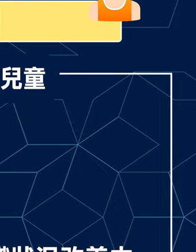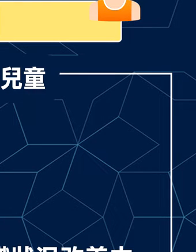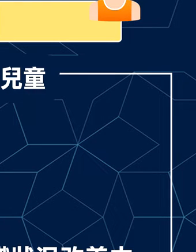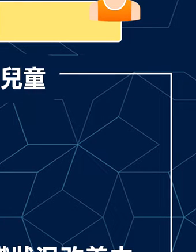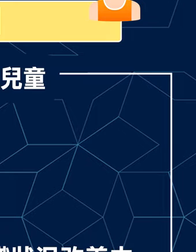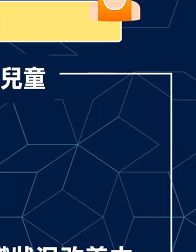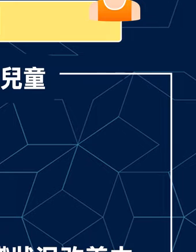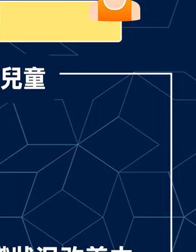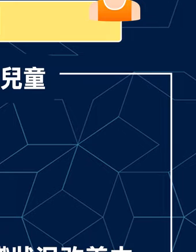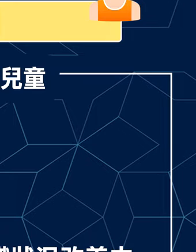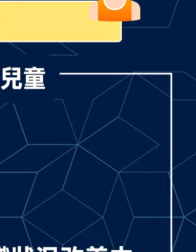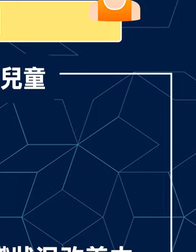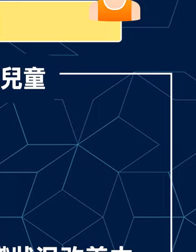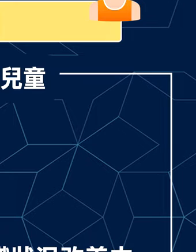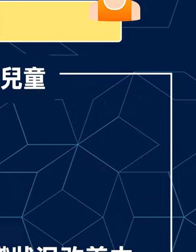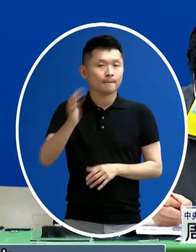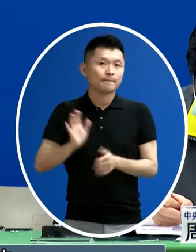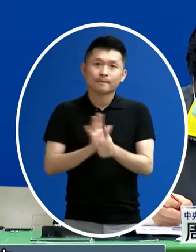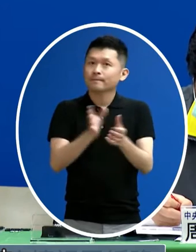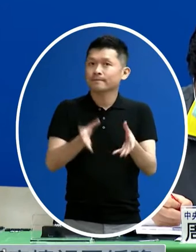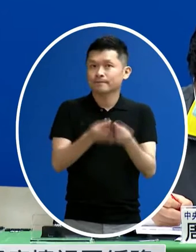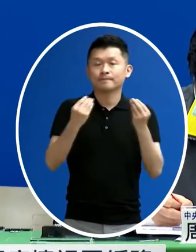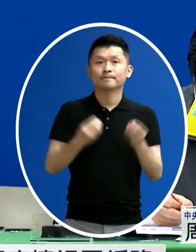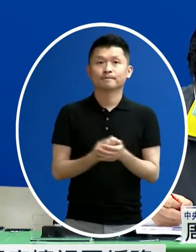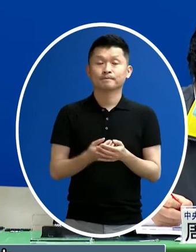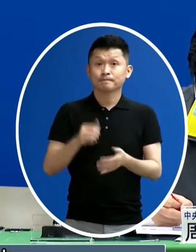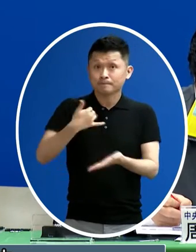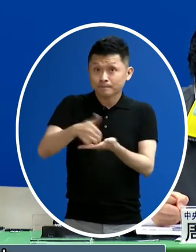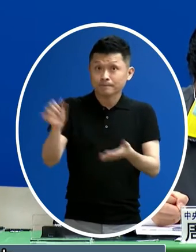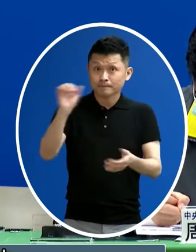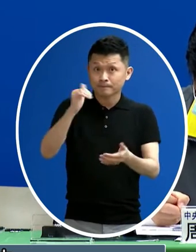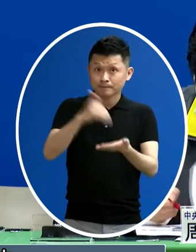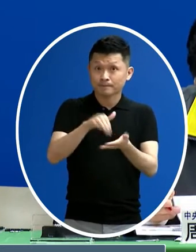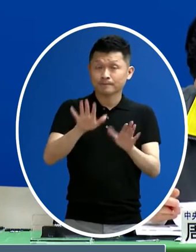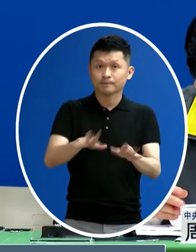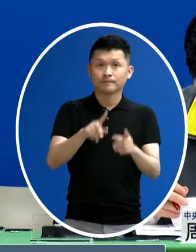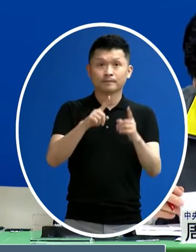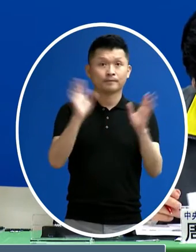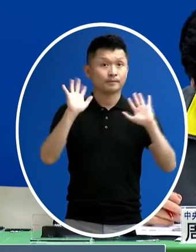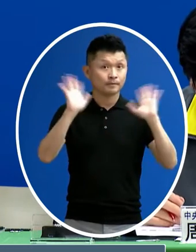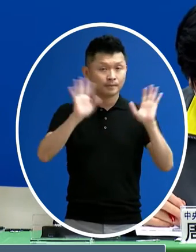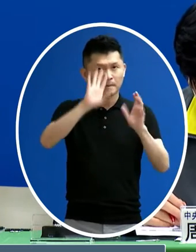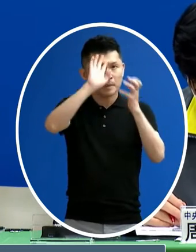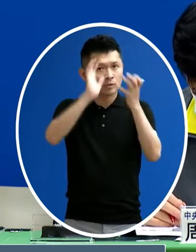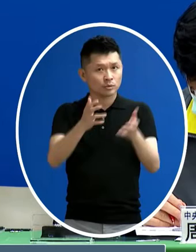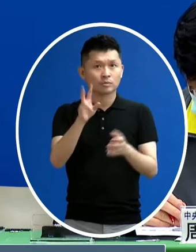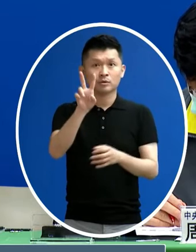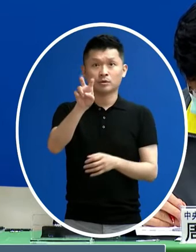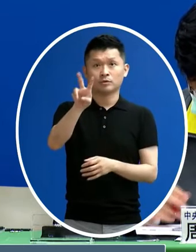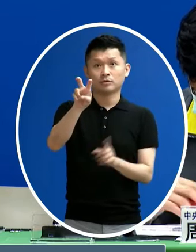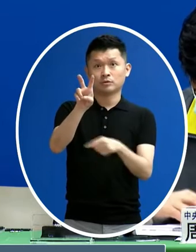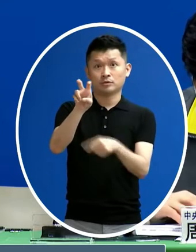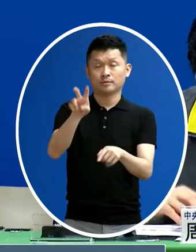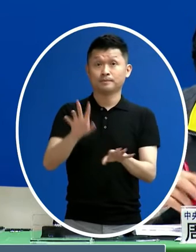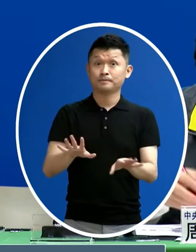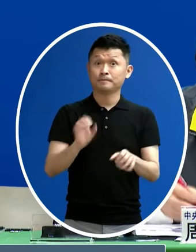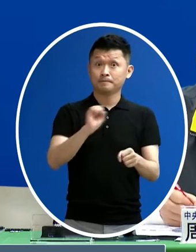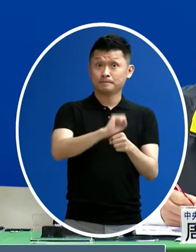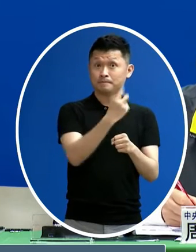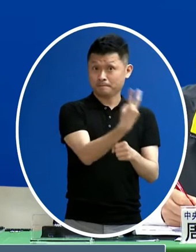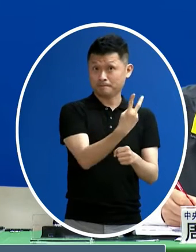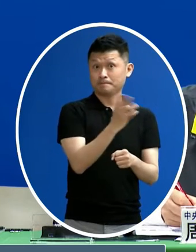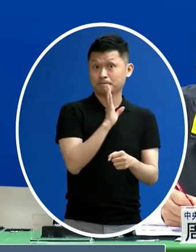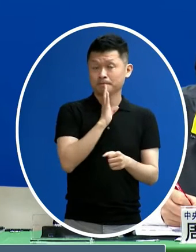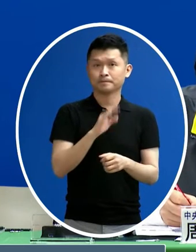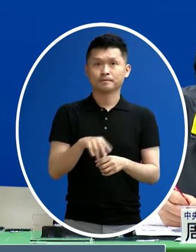拔管，状况也持续好转。 我们累积到现在总共有22位这个儿童的重症个案，今天是新增2位，